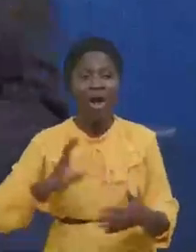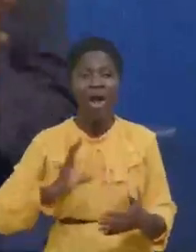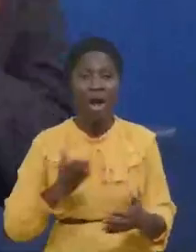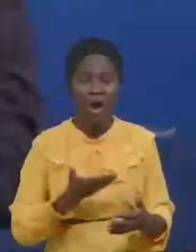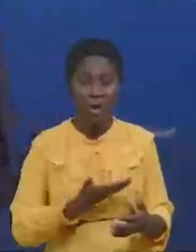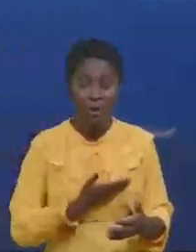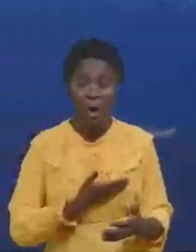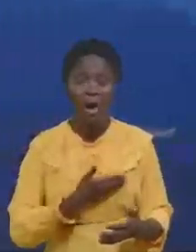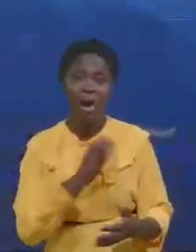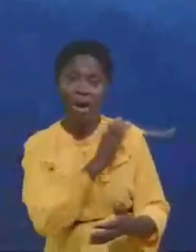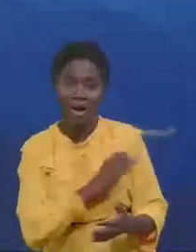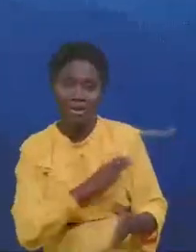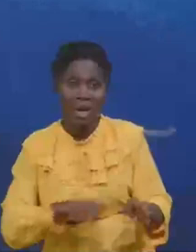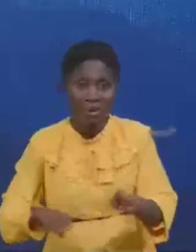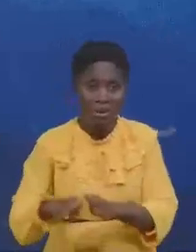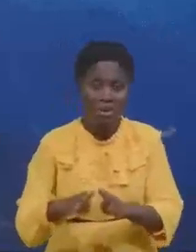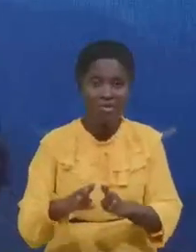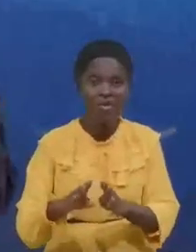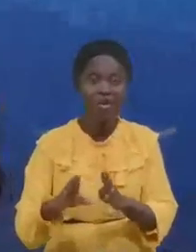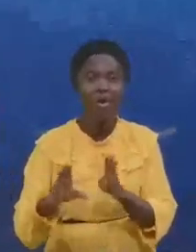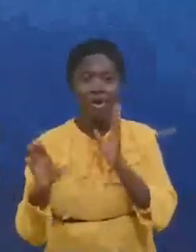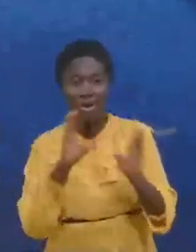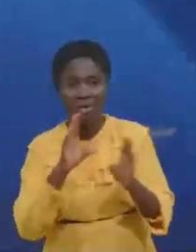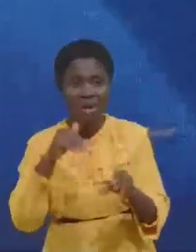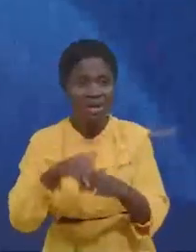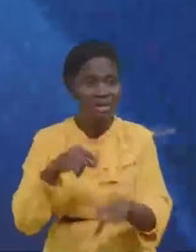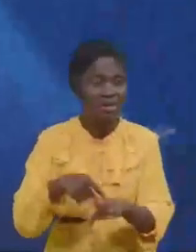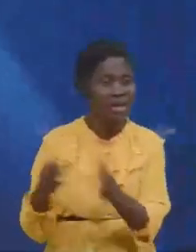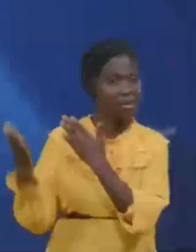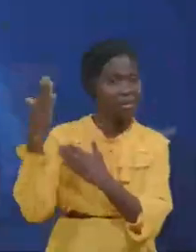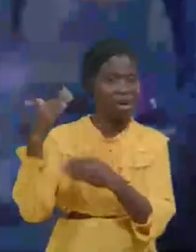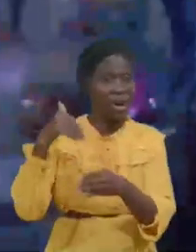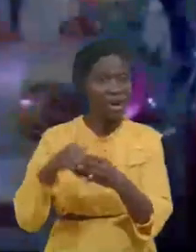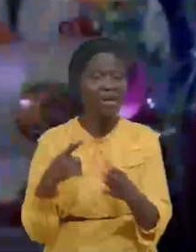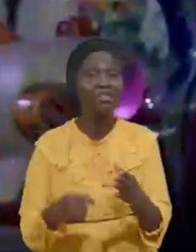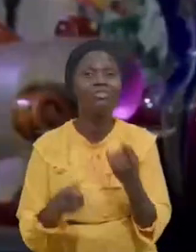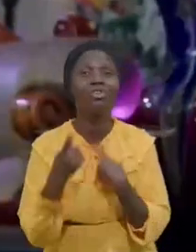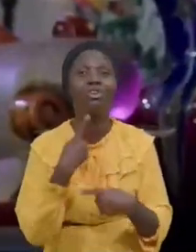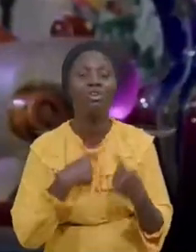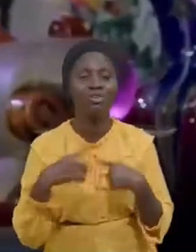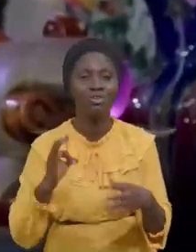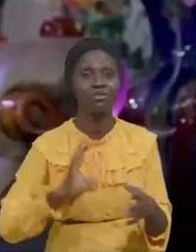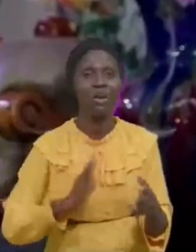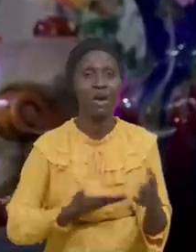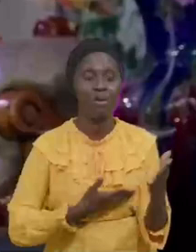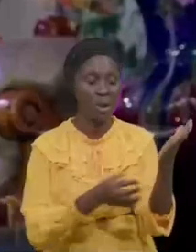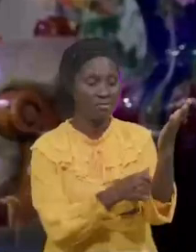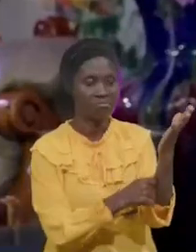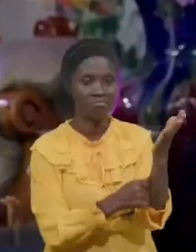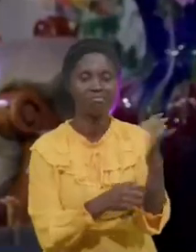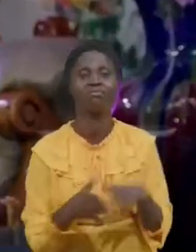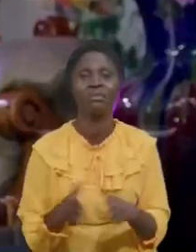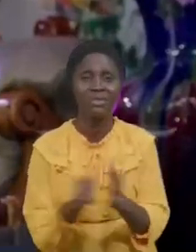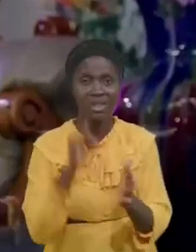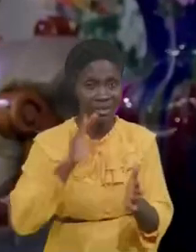vivions autrefois selon les convoitises de notre chair. C'est le problème. Nous